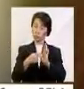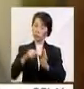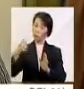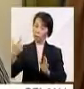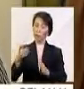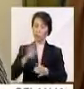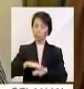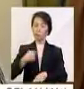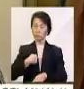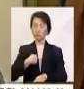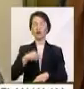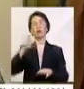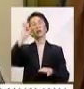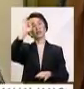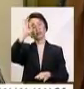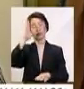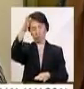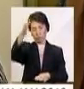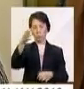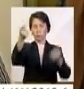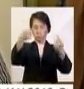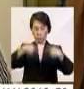Alhamdulillah, insya-Allah akan datang